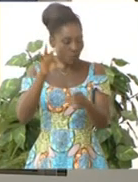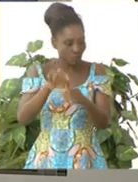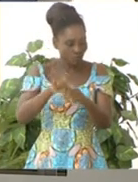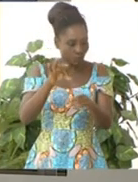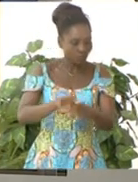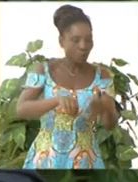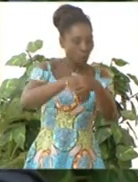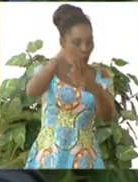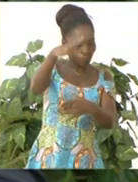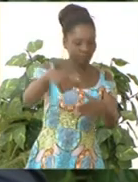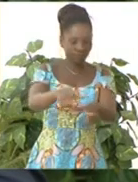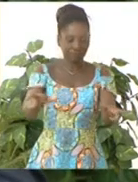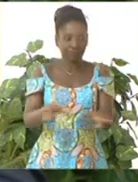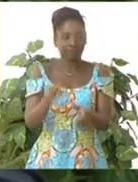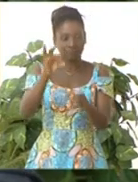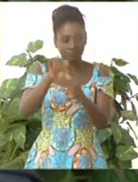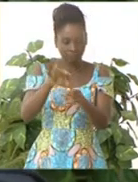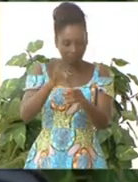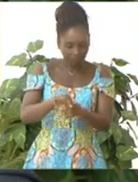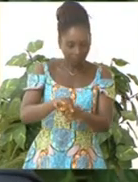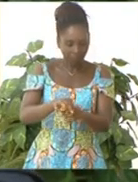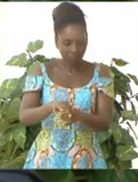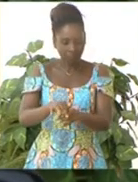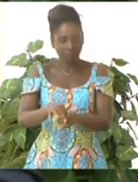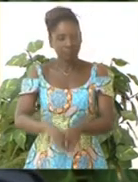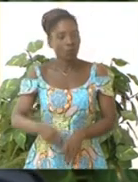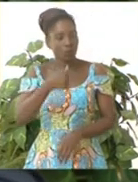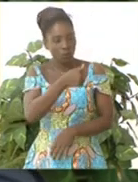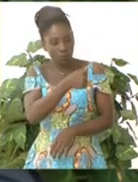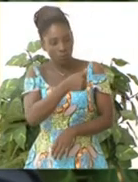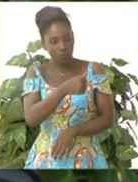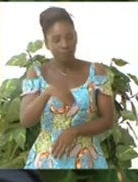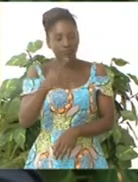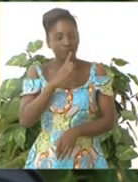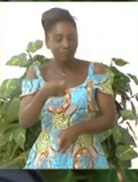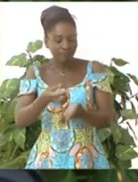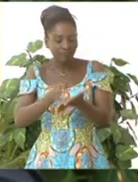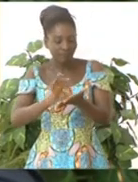lieu de vote moi même qui suis inscrit